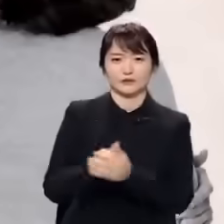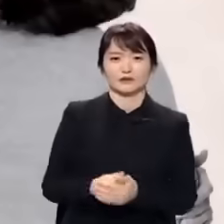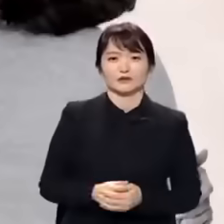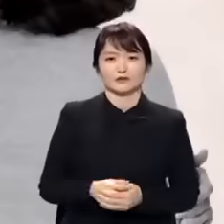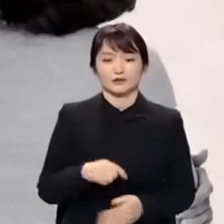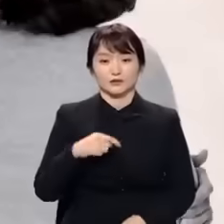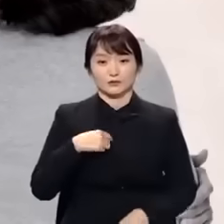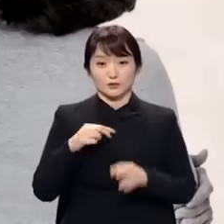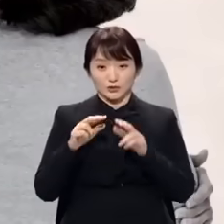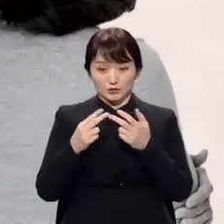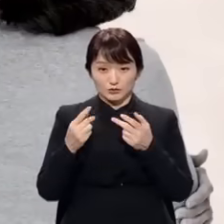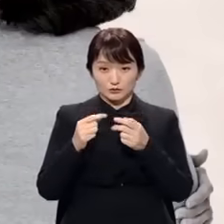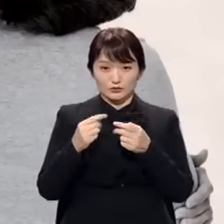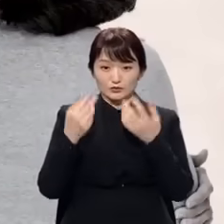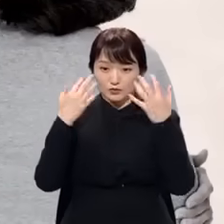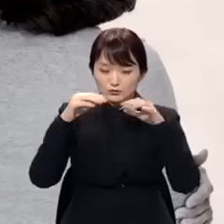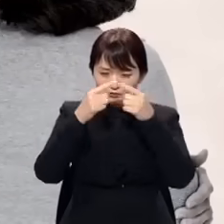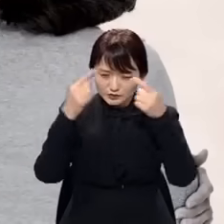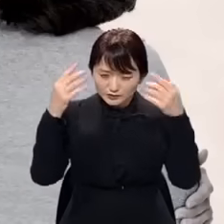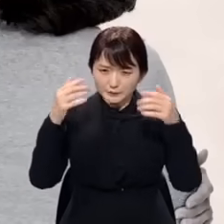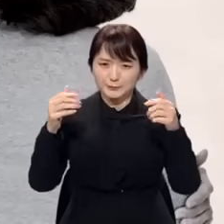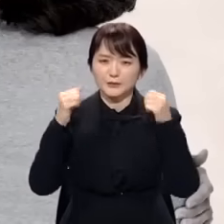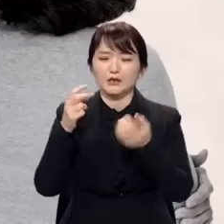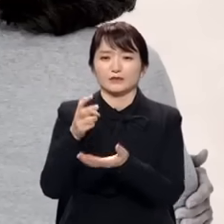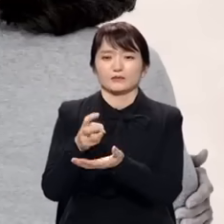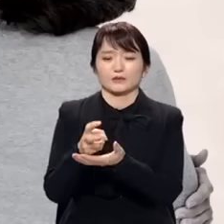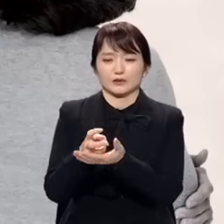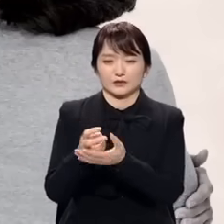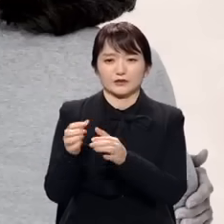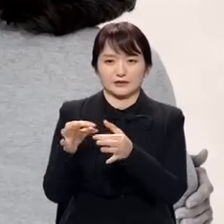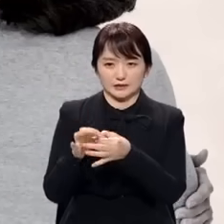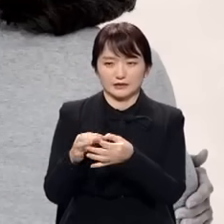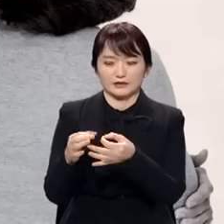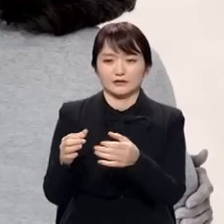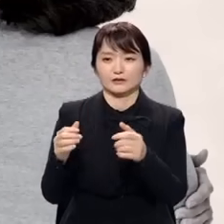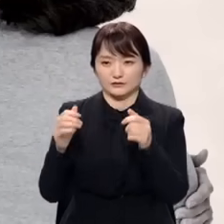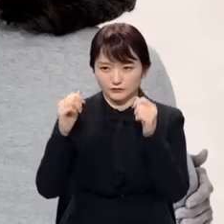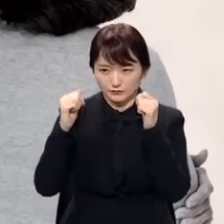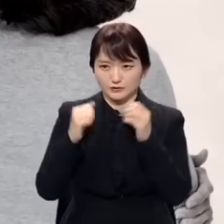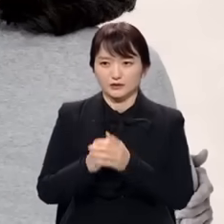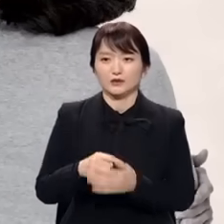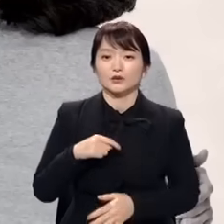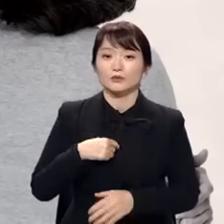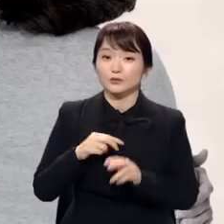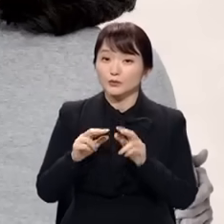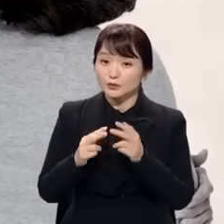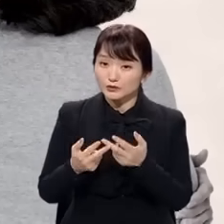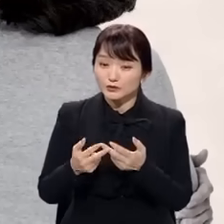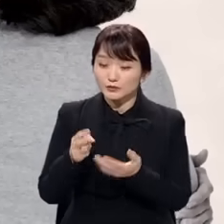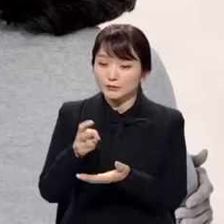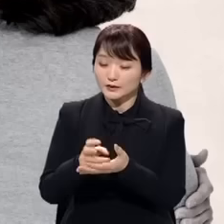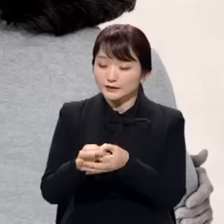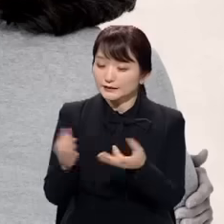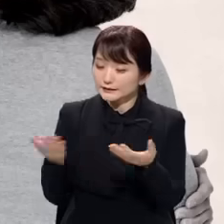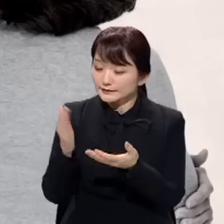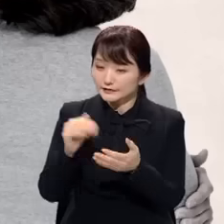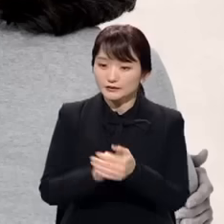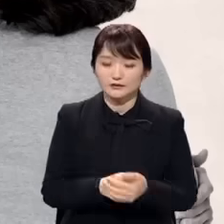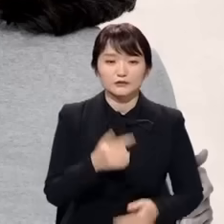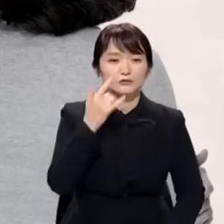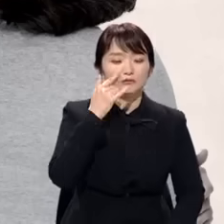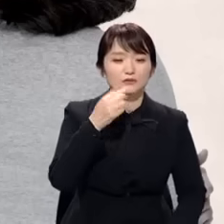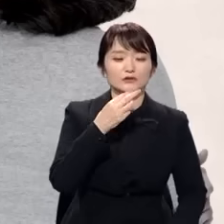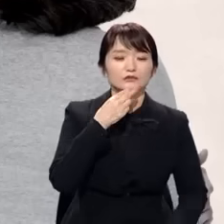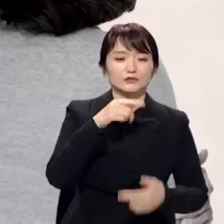나왔다 그런데 나는 집안 사람들이랑 다르게 법조에서 일을 하는 건 아니고 사업을 하고 있다 이렇게 얘기를 합니다 또 부모님이 서울 강남에서 살고